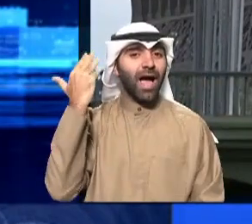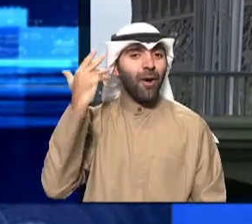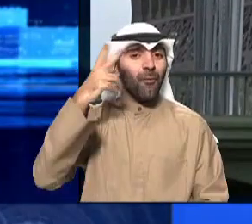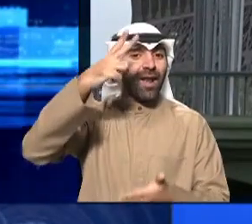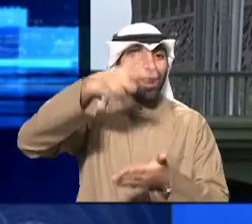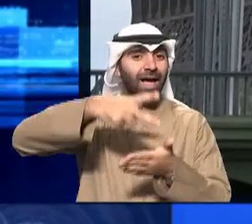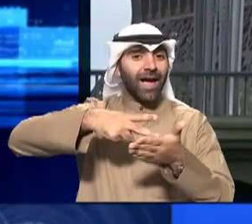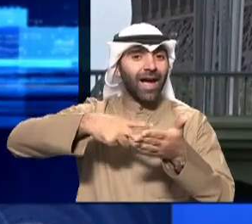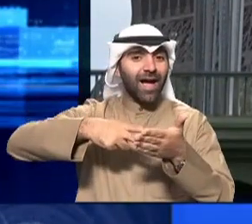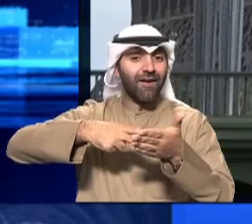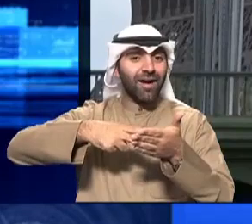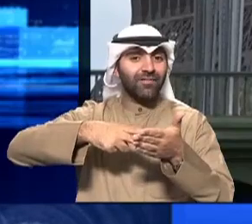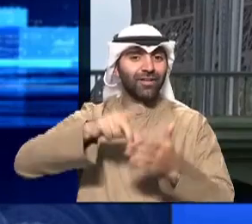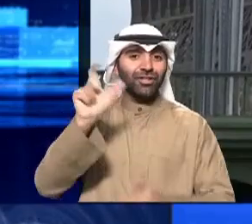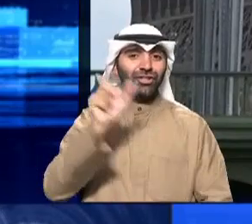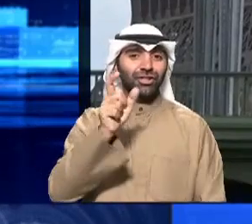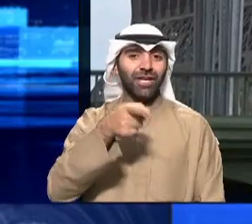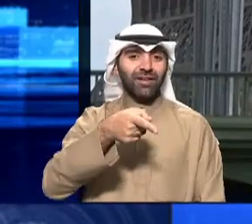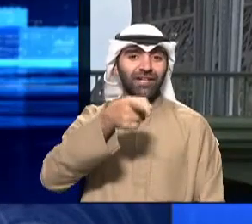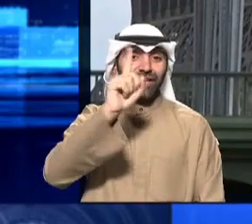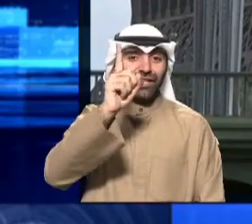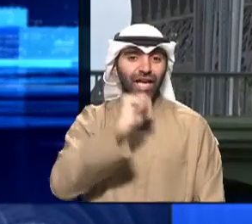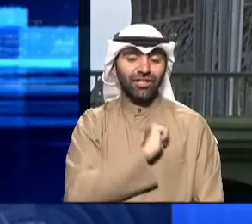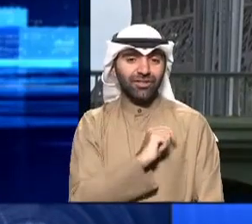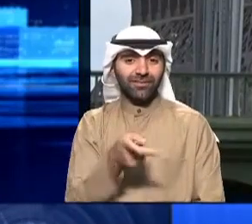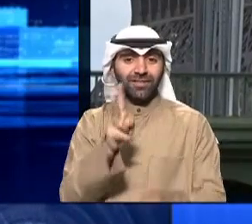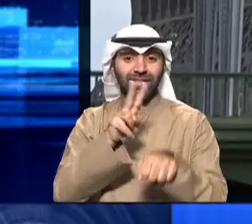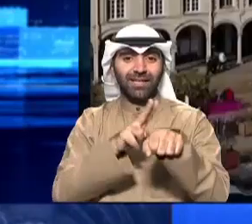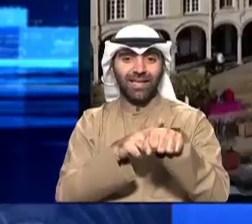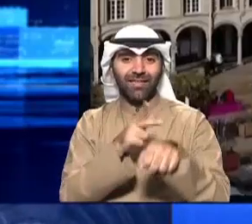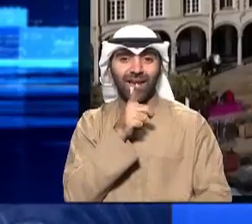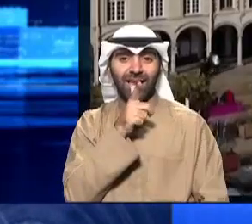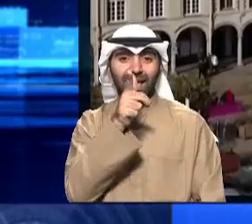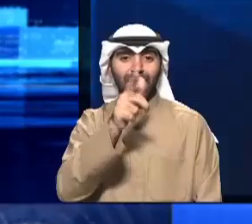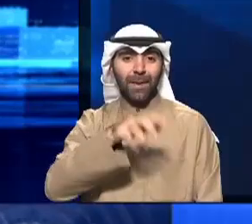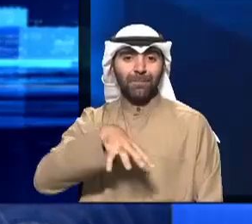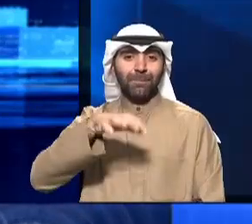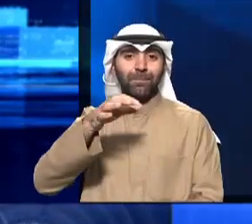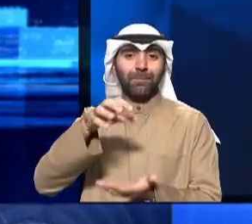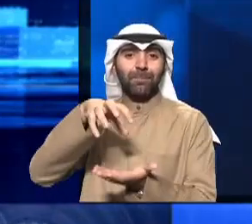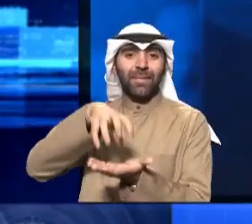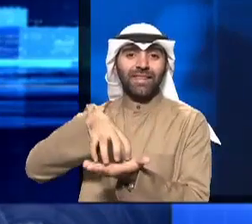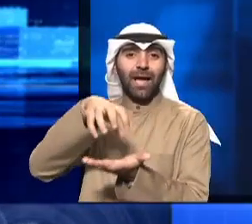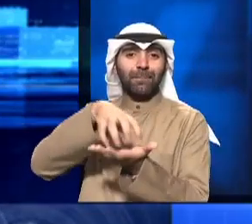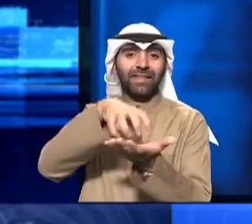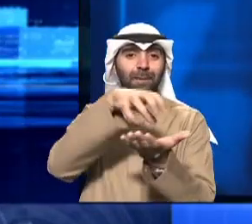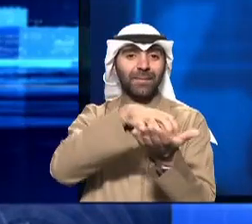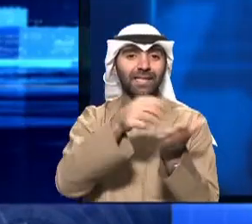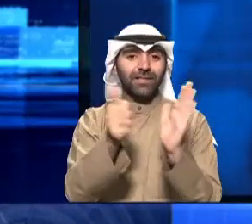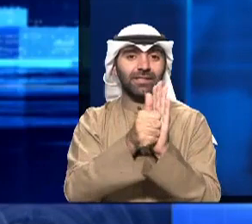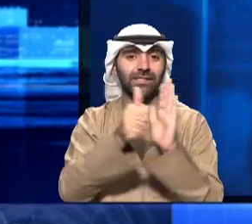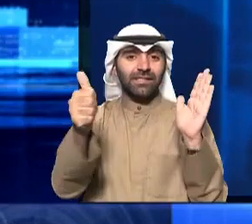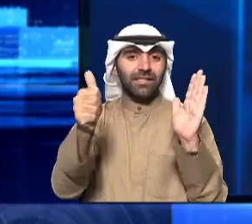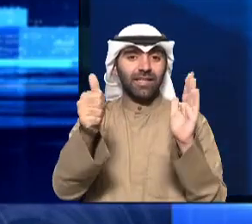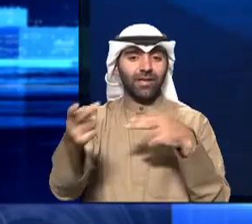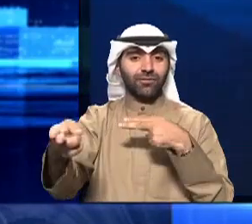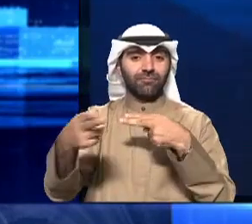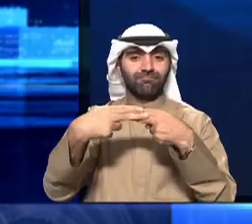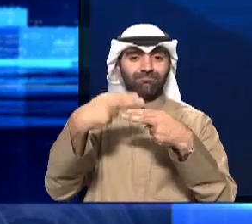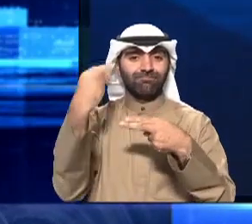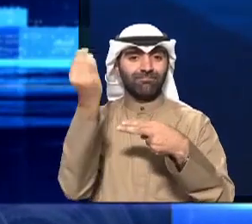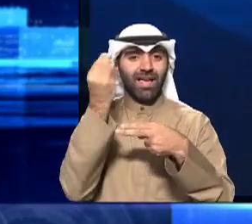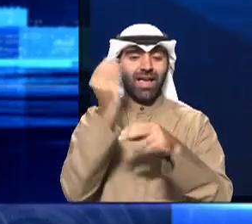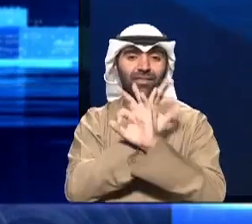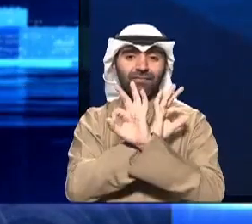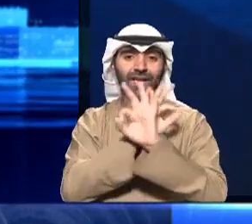بالخروج لكن في محيط 10 كيلومتر فقط، مع تصريح بالخروج. يعني لو يكون هناك شخص